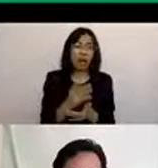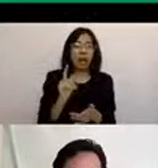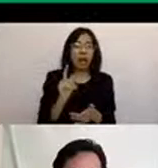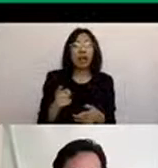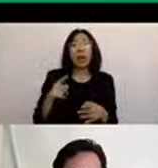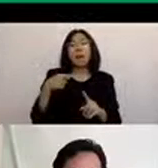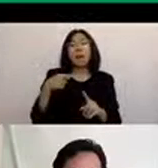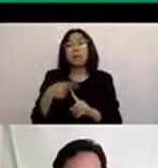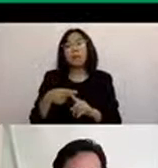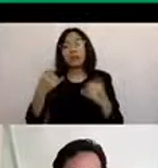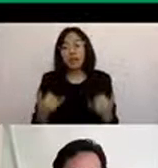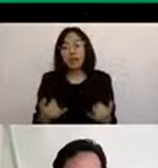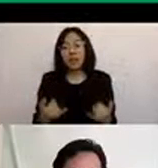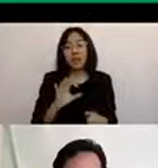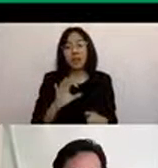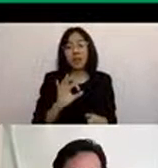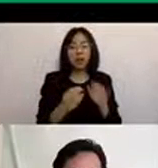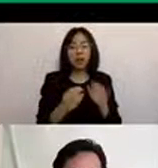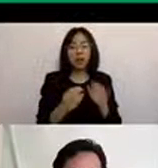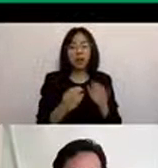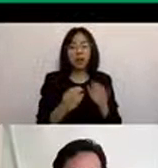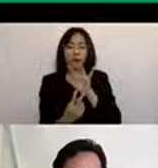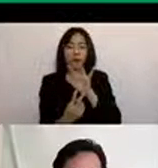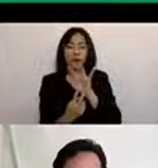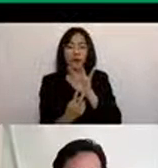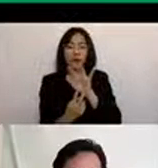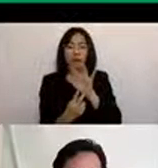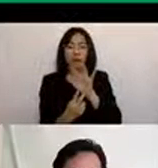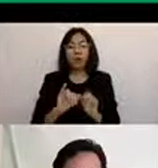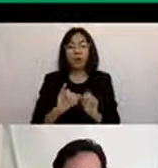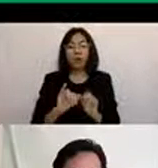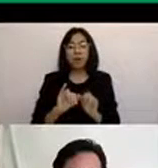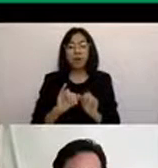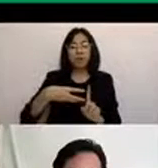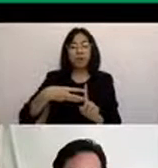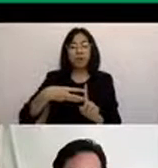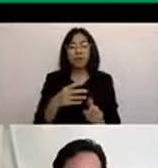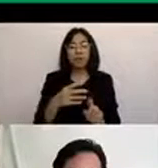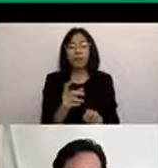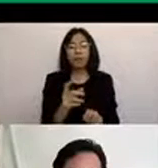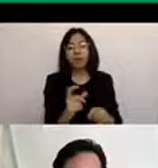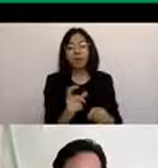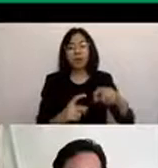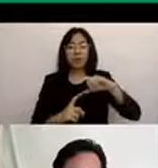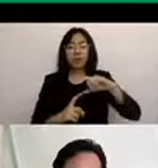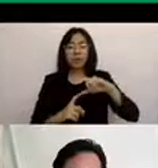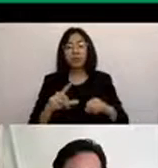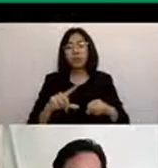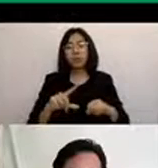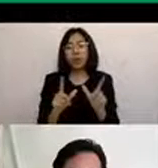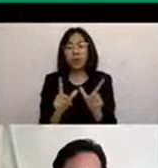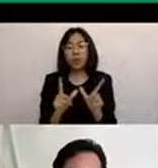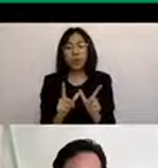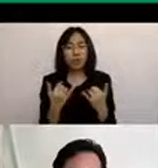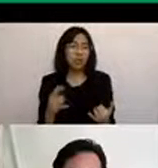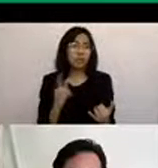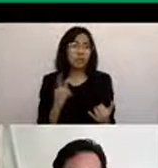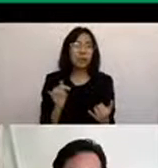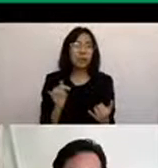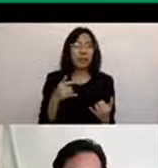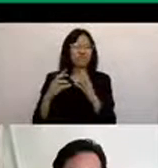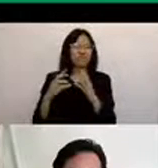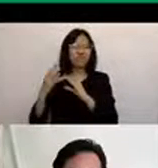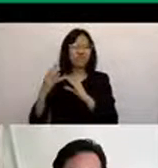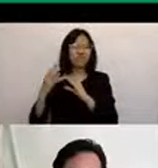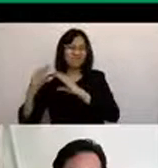adanya omnibu flow yang eh sekarang menjadi trend topik eh ya memang Ee tidak bisa